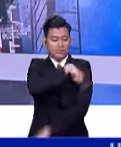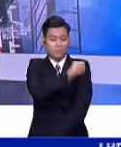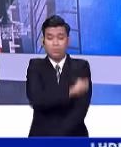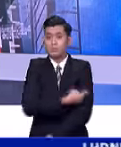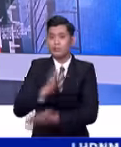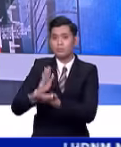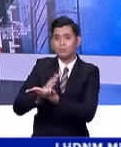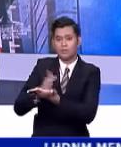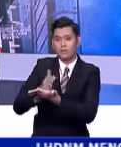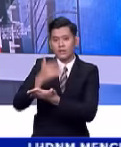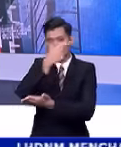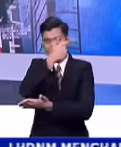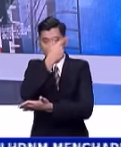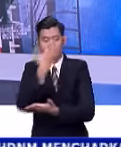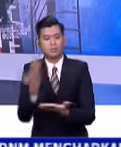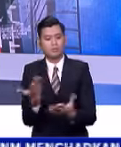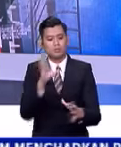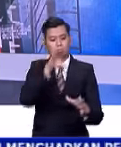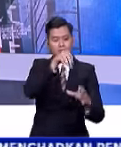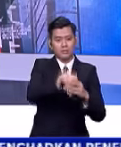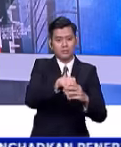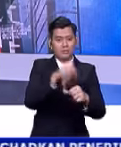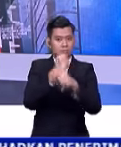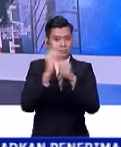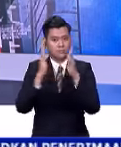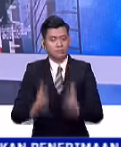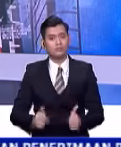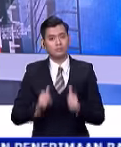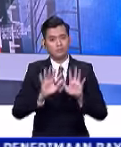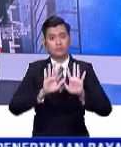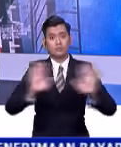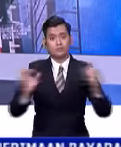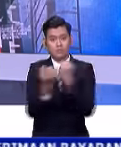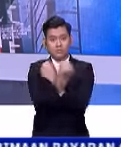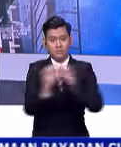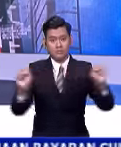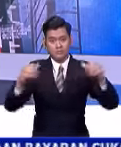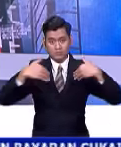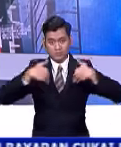berdasarkan keanggotaan petugas kesihatan ATM sedia ada ketika ini.